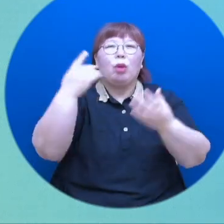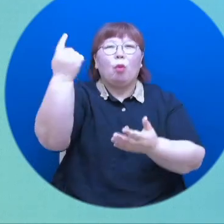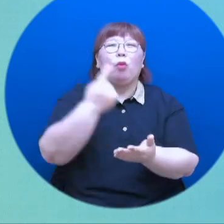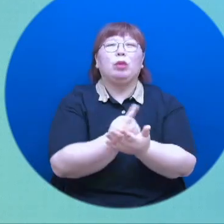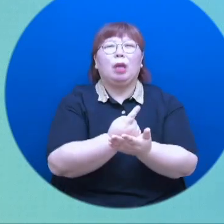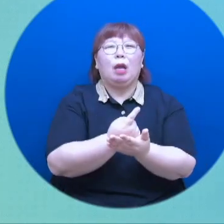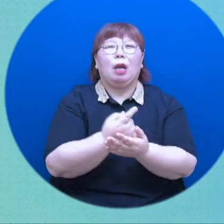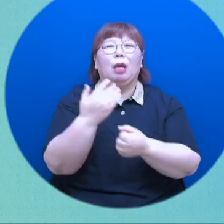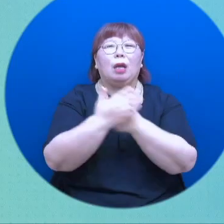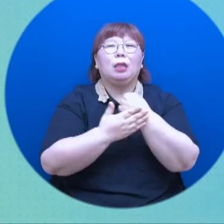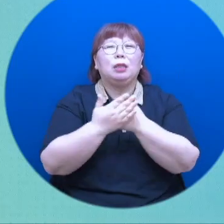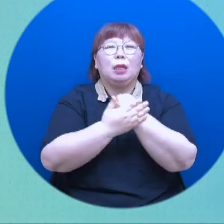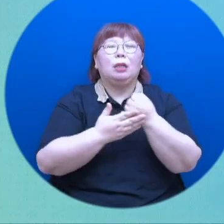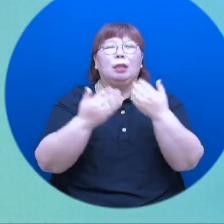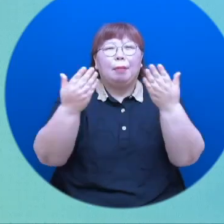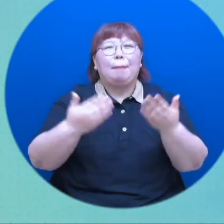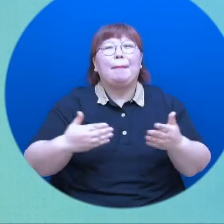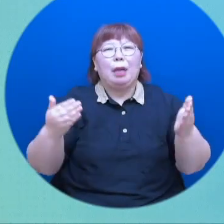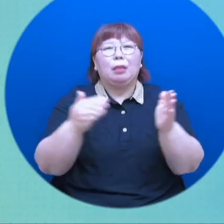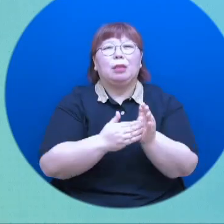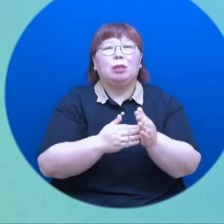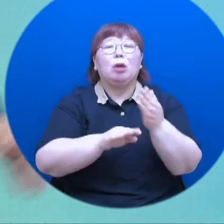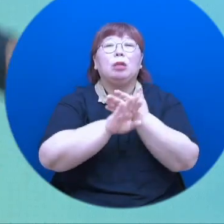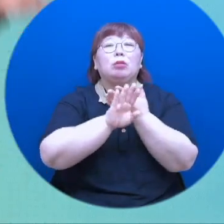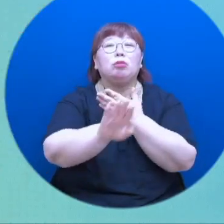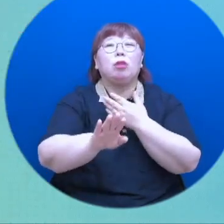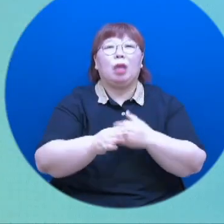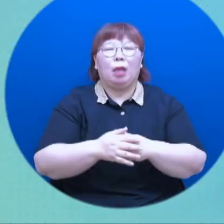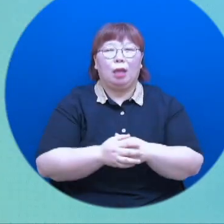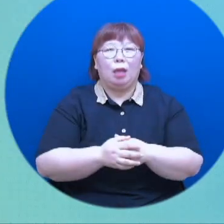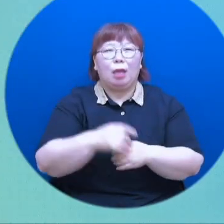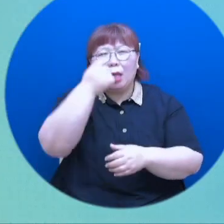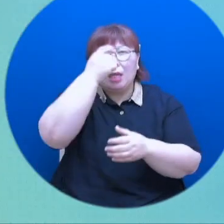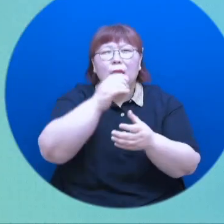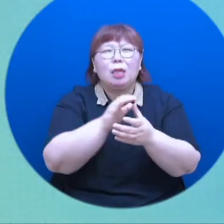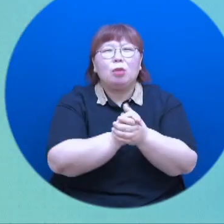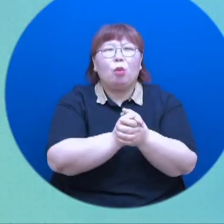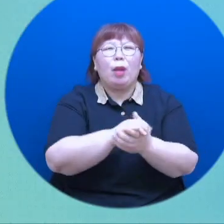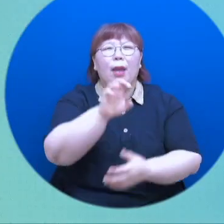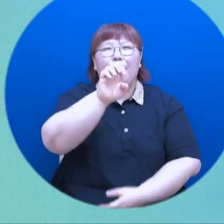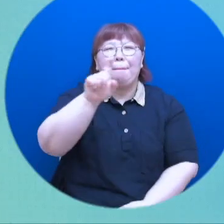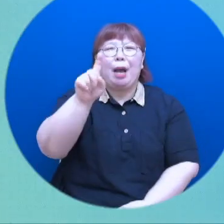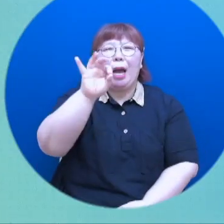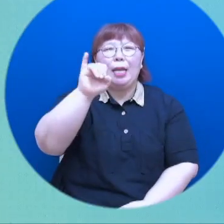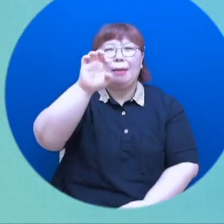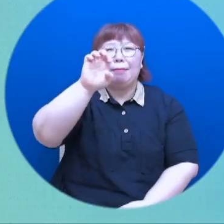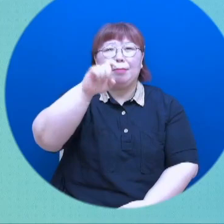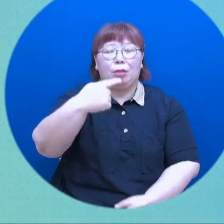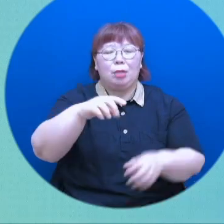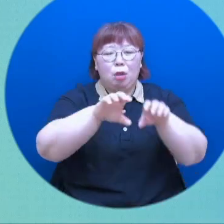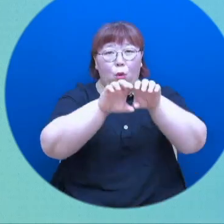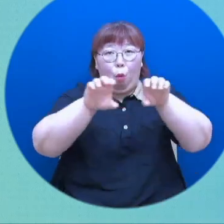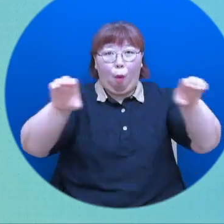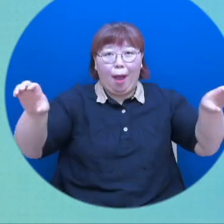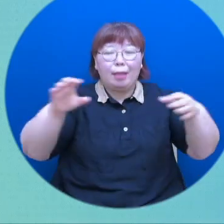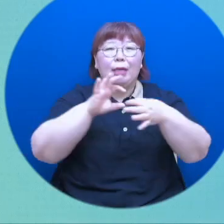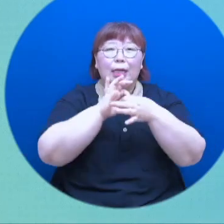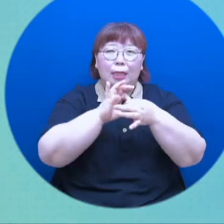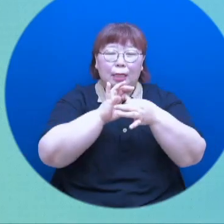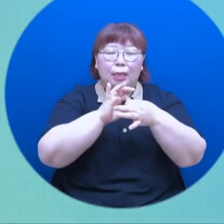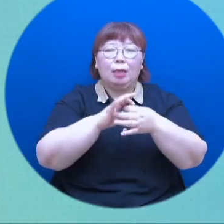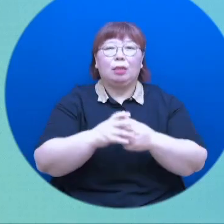거예요, 이분이. 그러고 나서 기도의 파이프를 가지고 기도해야 되겠다는 생각이